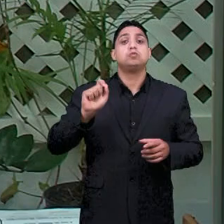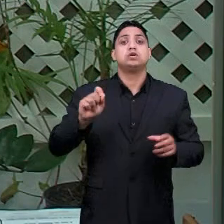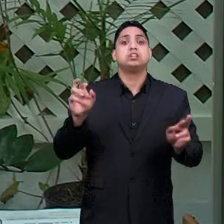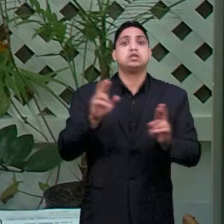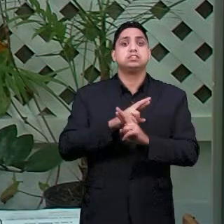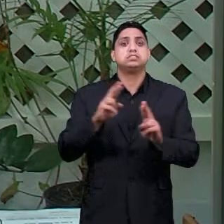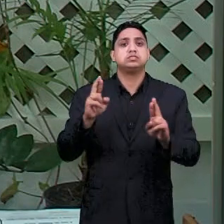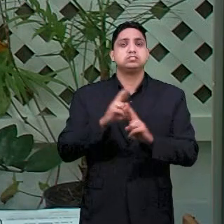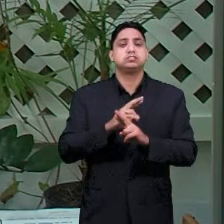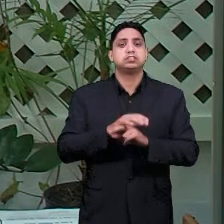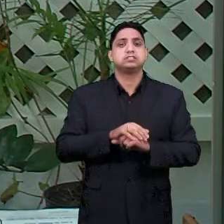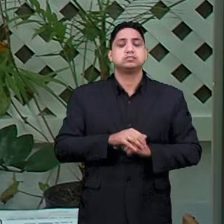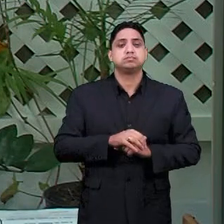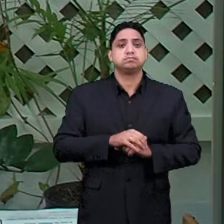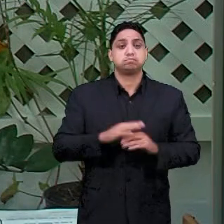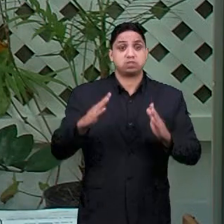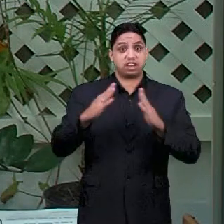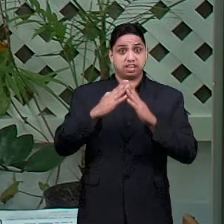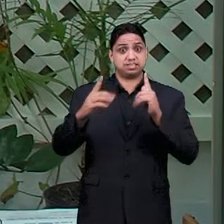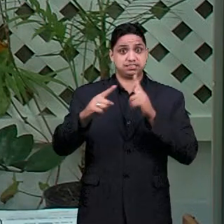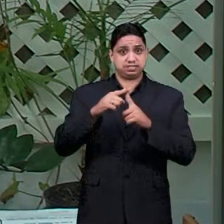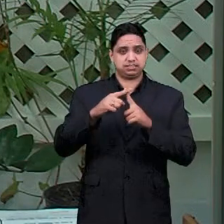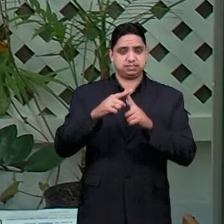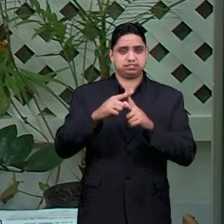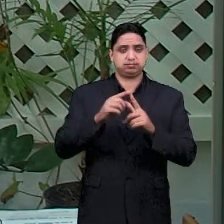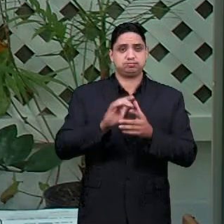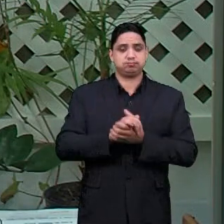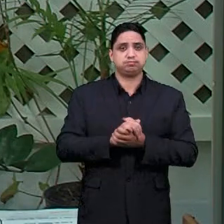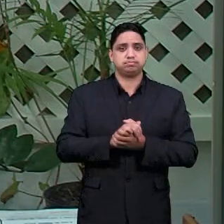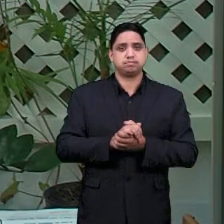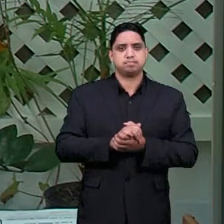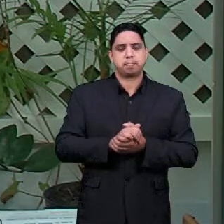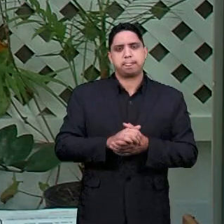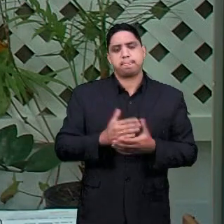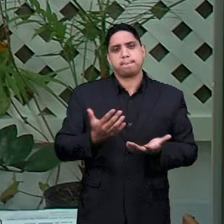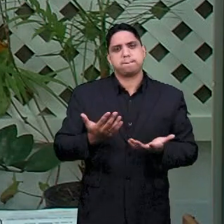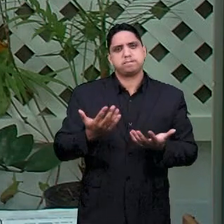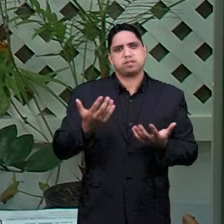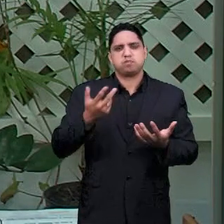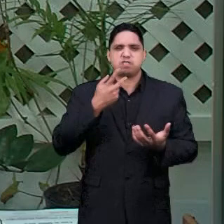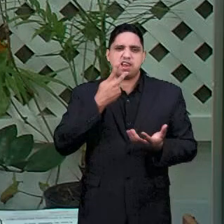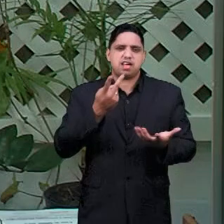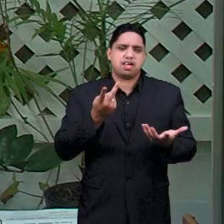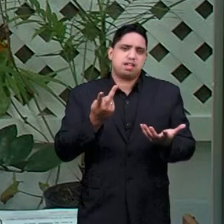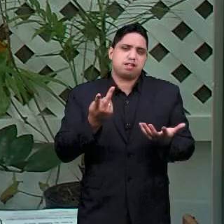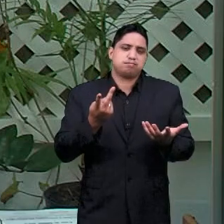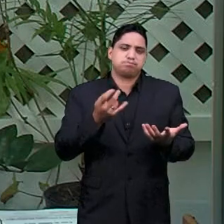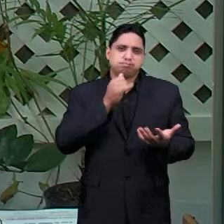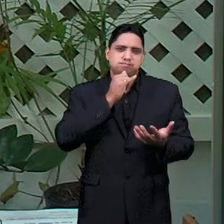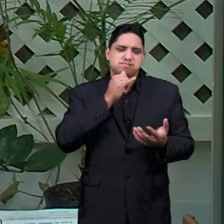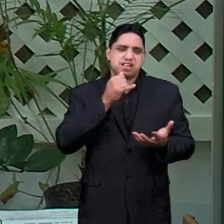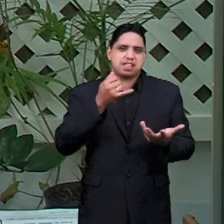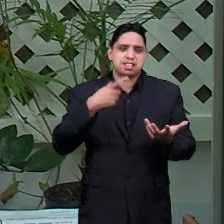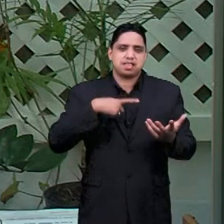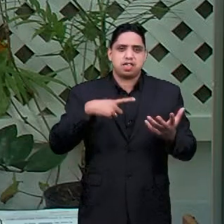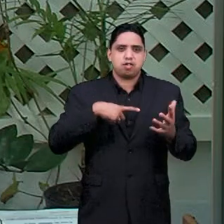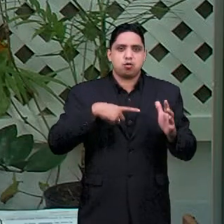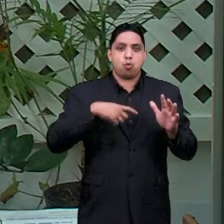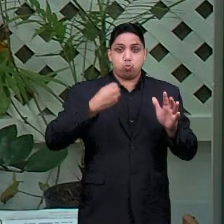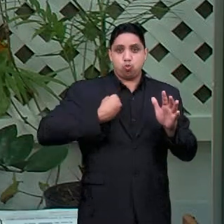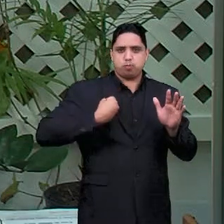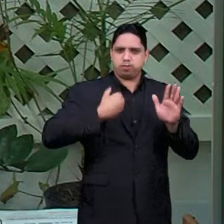est aux églises. On peut dire, parce que cette fois-ci, nous avons fait une